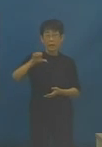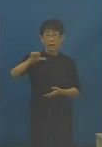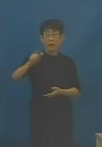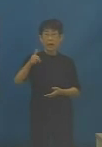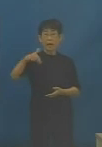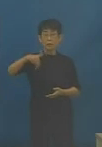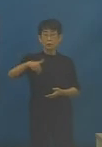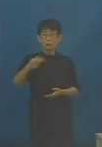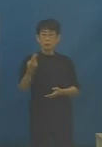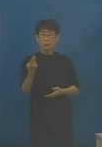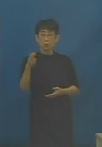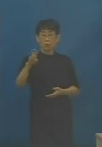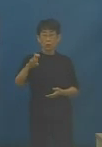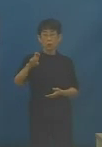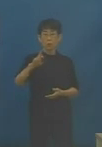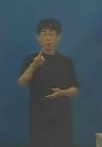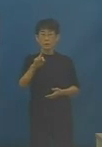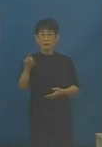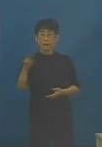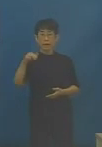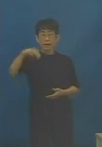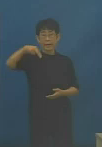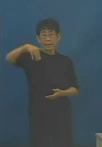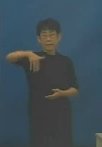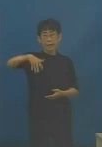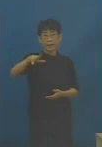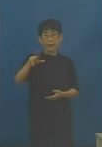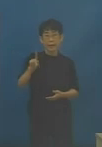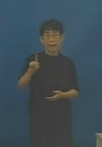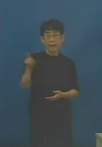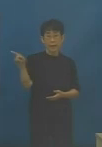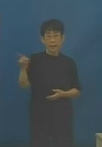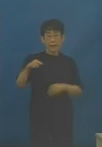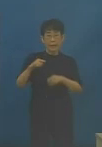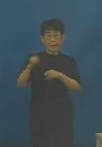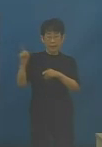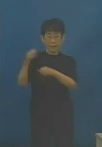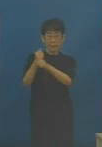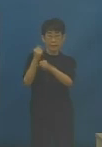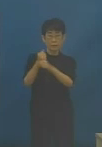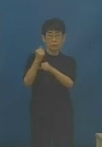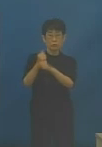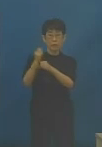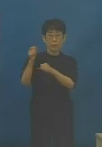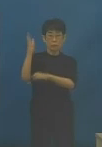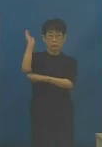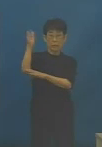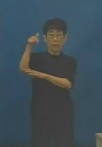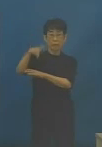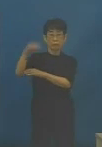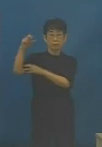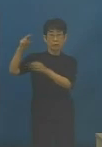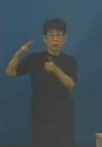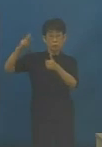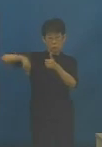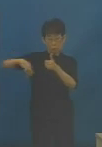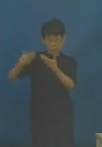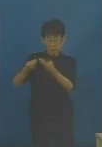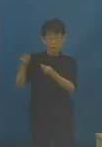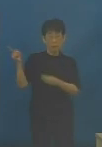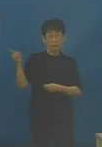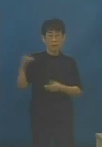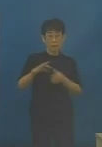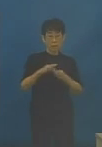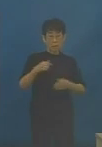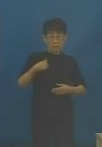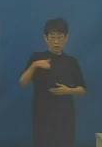でありますけども、政府の方で承認をされました。 これ、まあ、非常に我々も期待をし